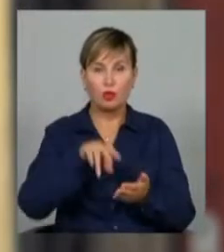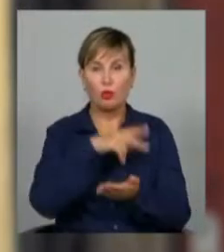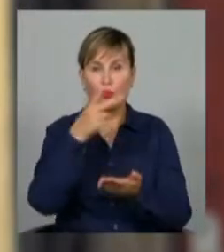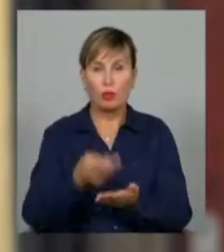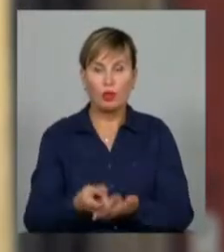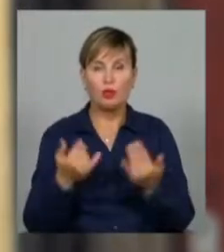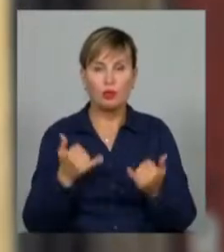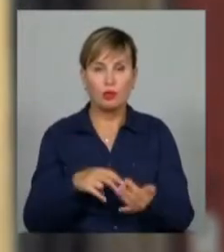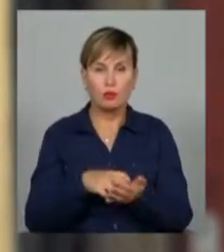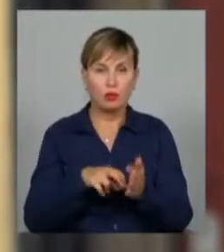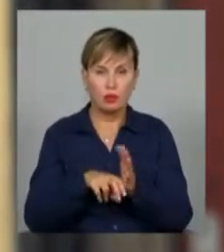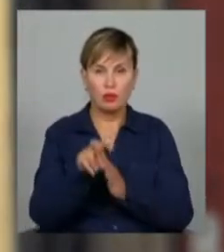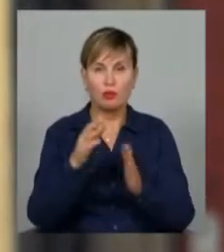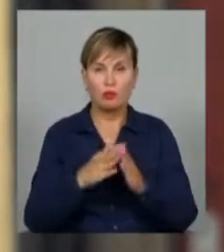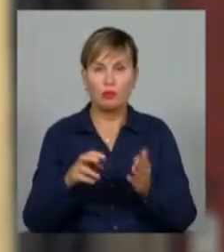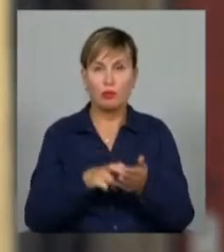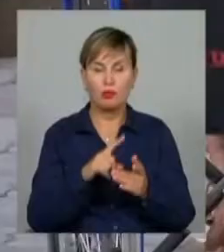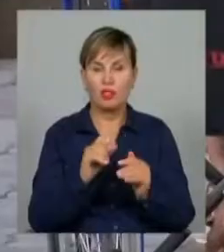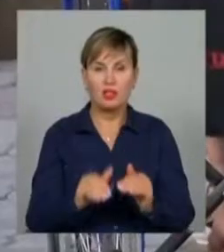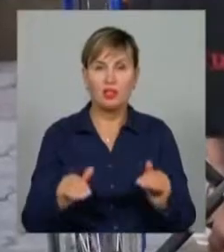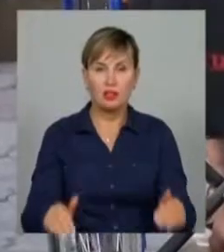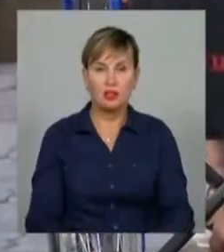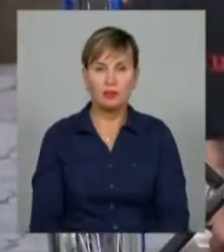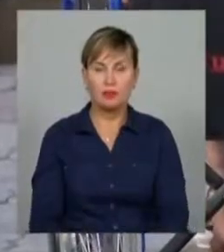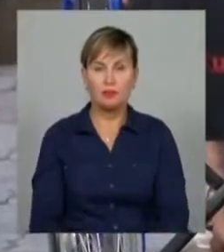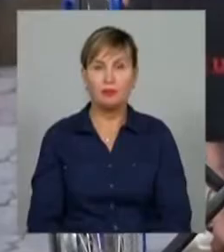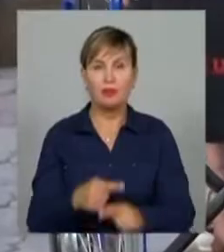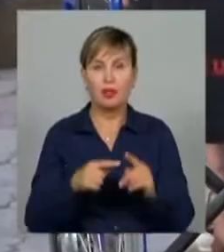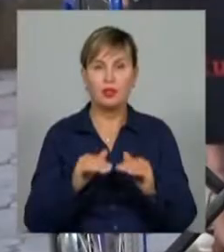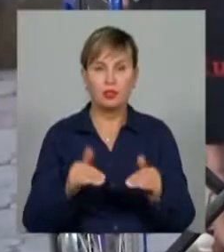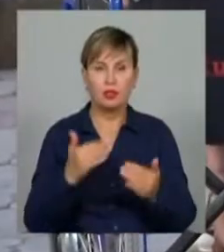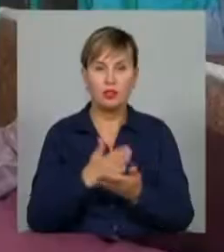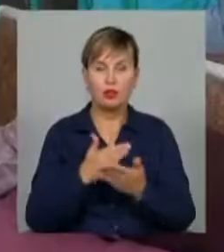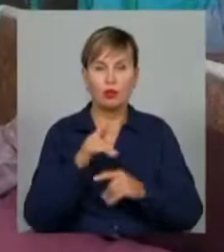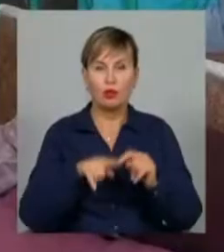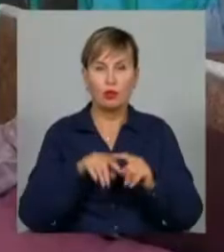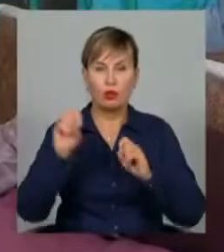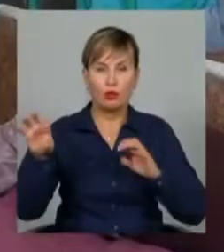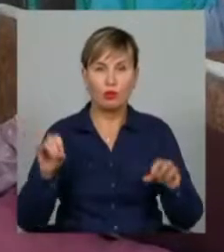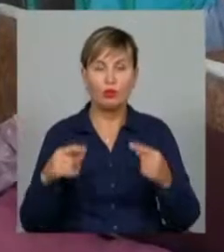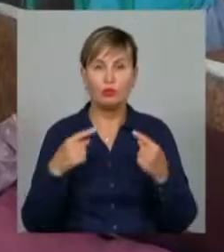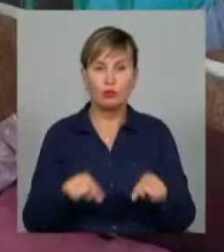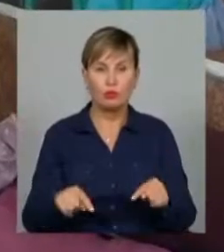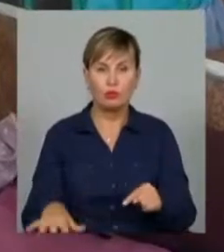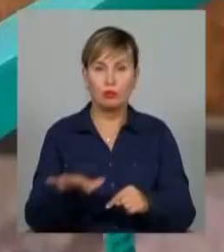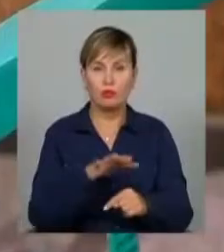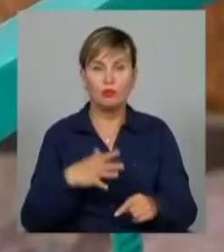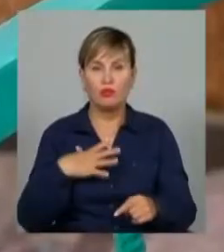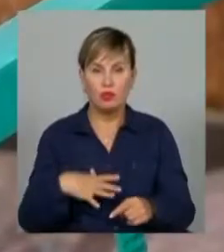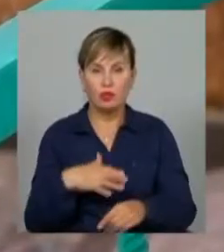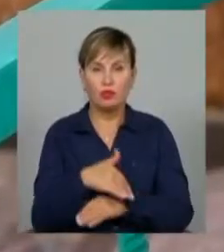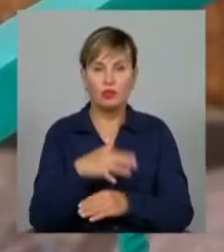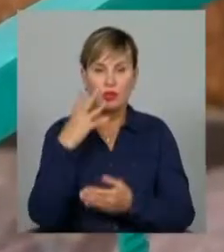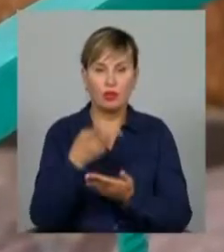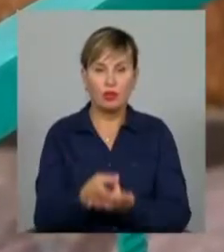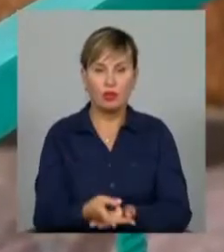упала. Сейчас боюсь заходить в дом, боюсь за детей. Половина детей сейчас находятся у родственников, а с другими Зульфия Туленова вынуждена ночевать